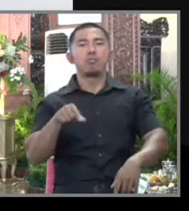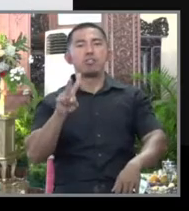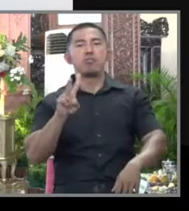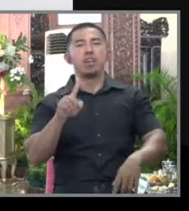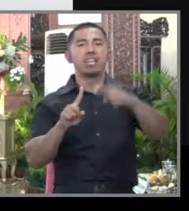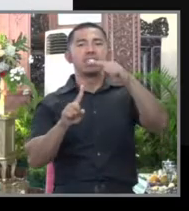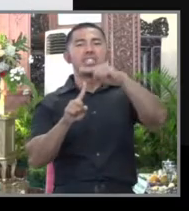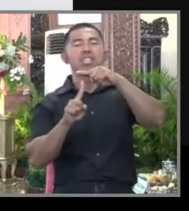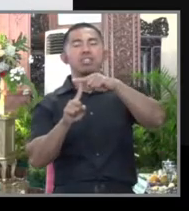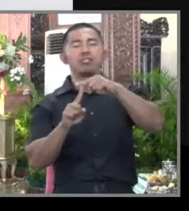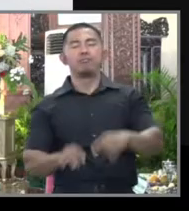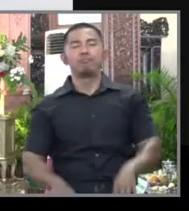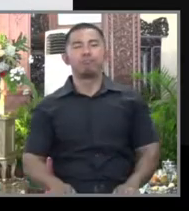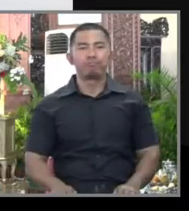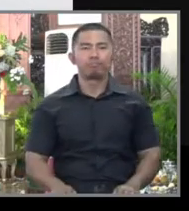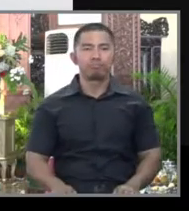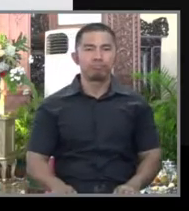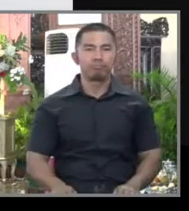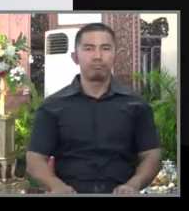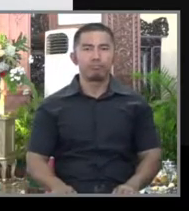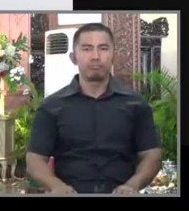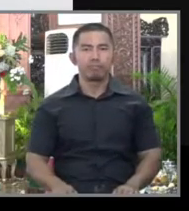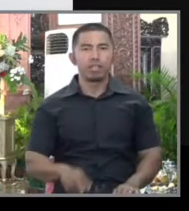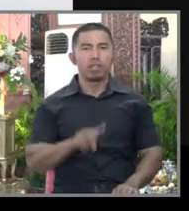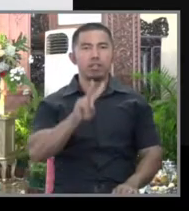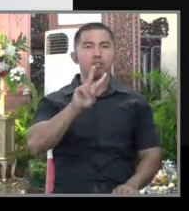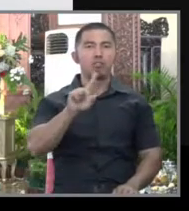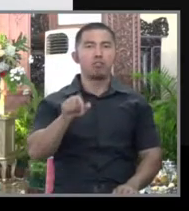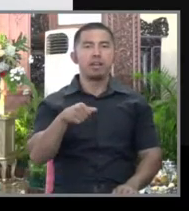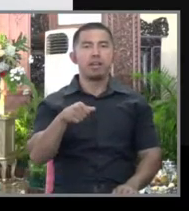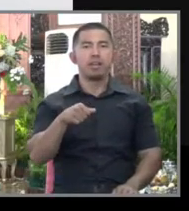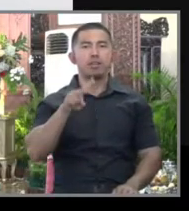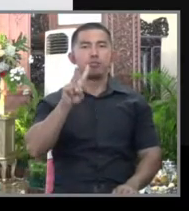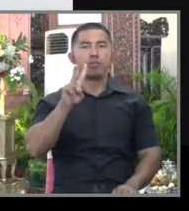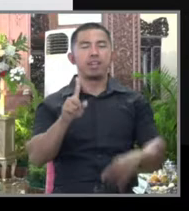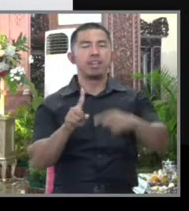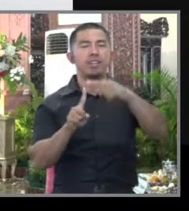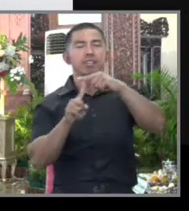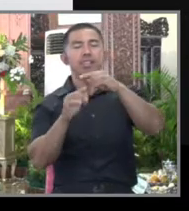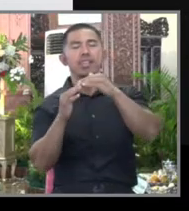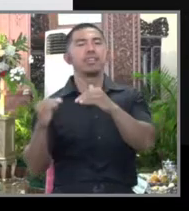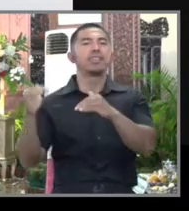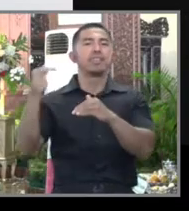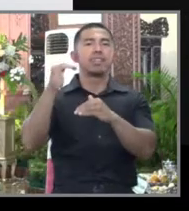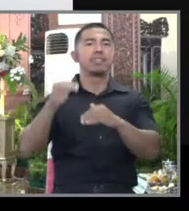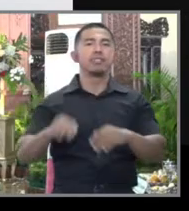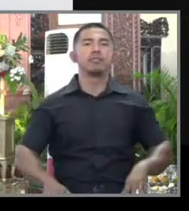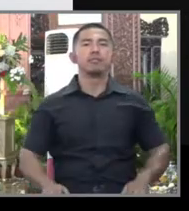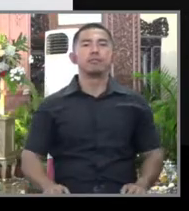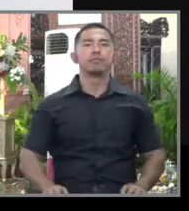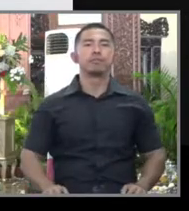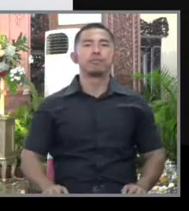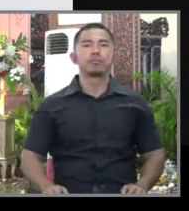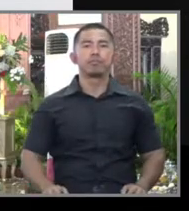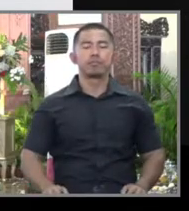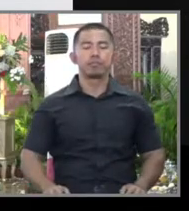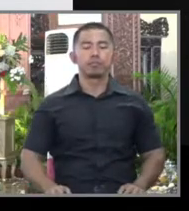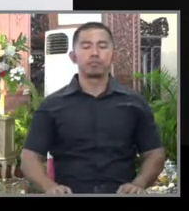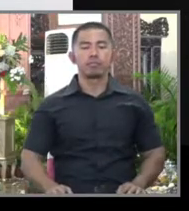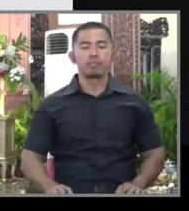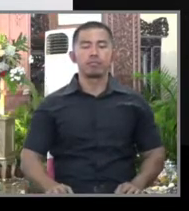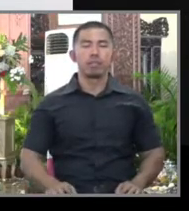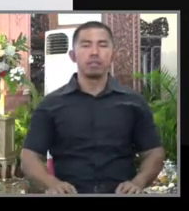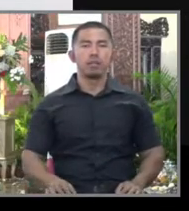berarti ada peningkatan kurang lebih 2,2 triliun. Ini aja sebagai bentuk klarifikasi karena